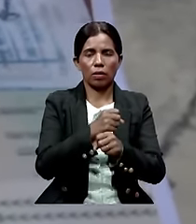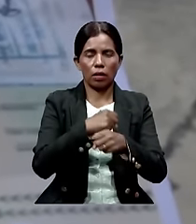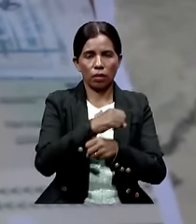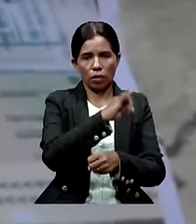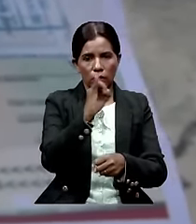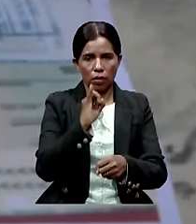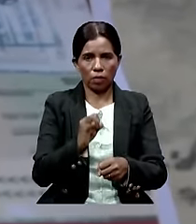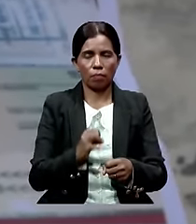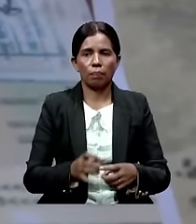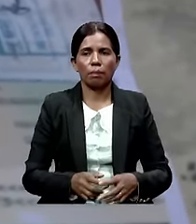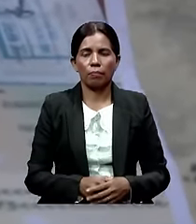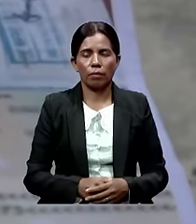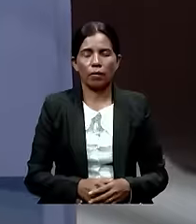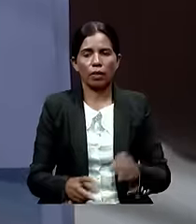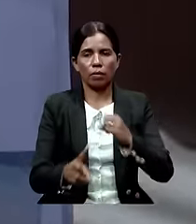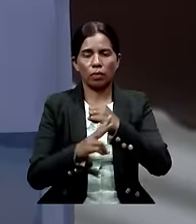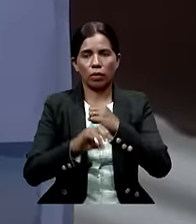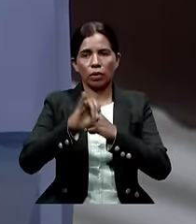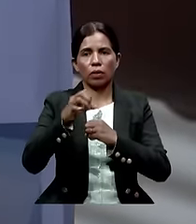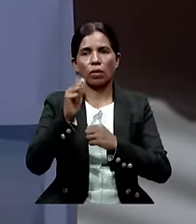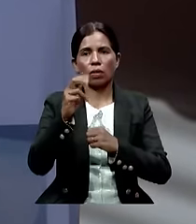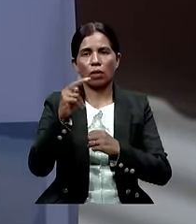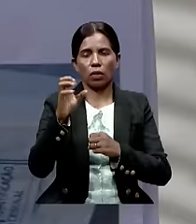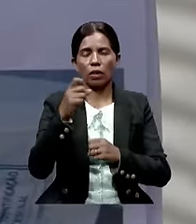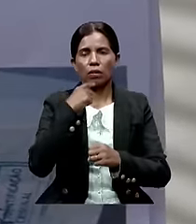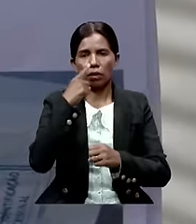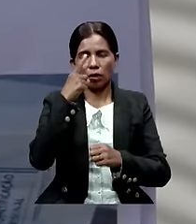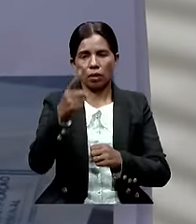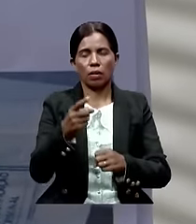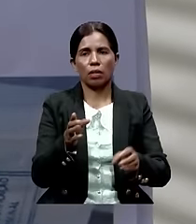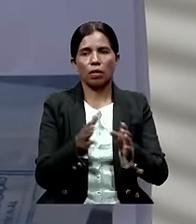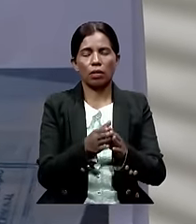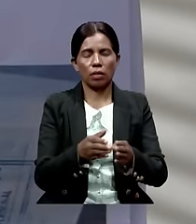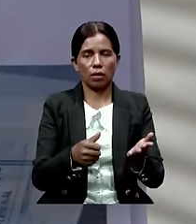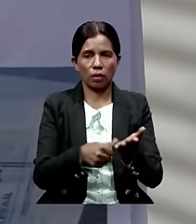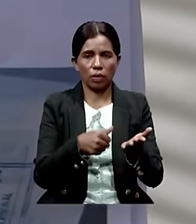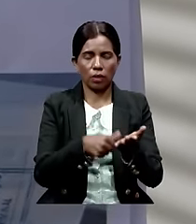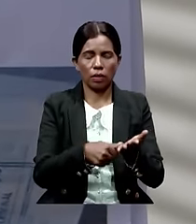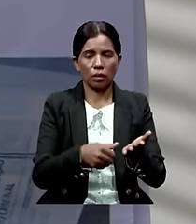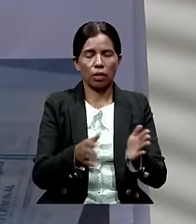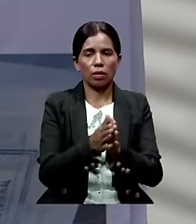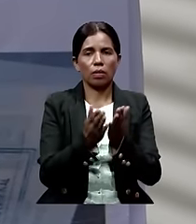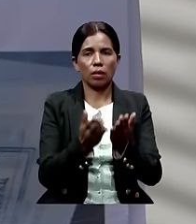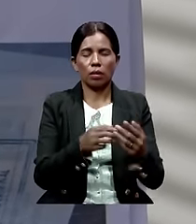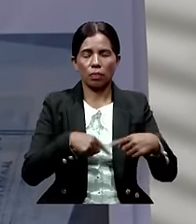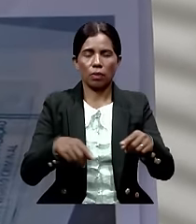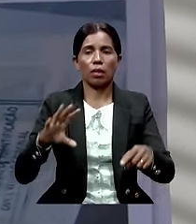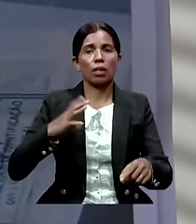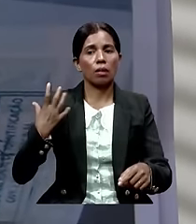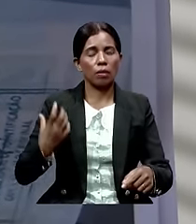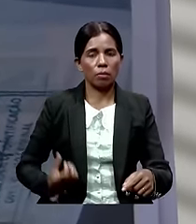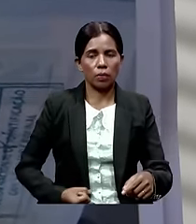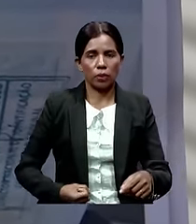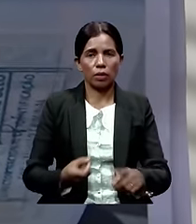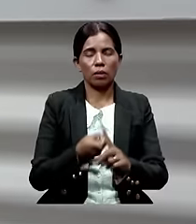identificação. Vítima zonas da Silva Amaral Ateten, tiquete nebe facilita ser a tuviazem Bacambosa ne responsabiliza